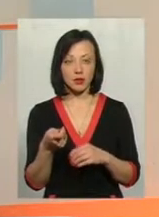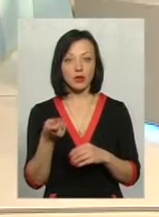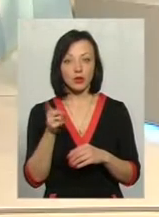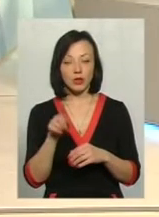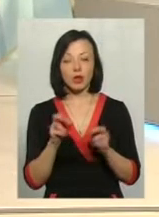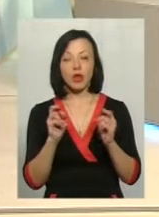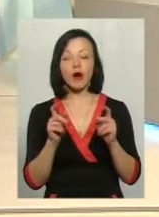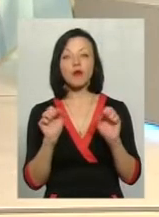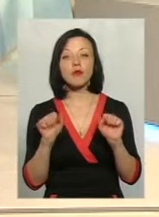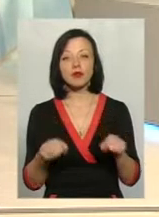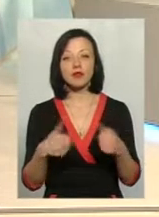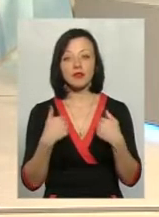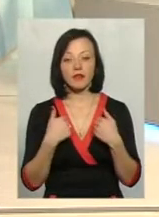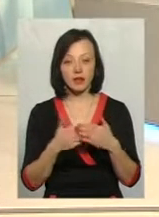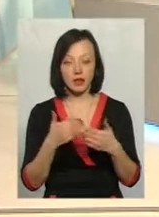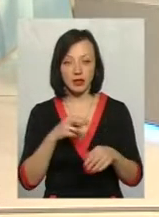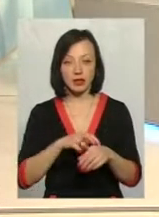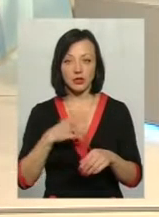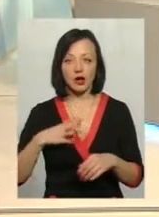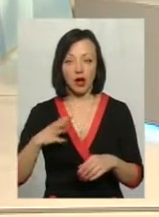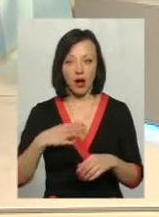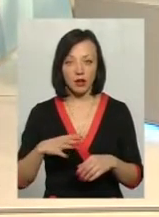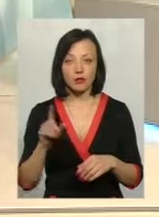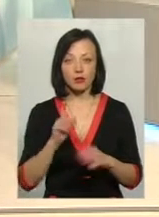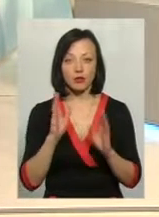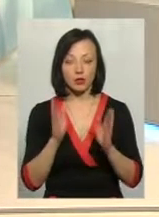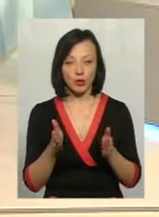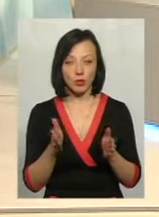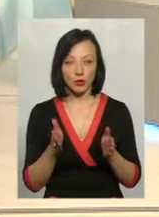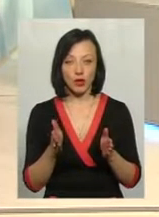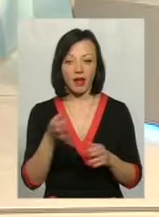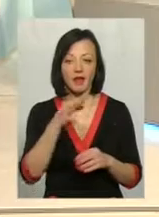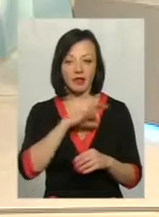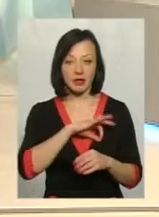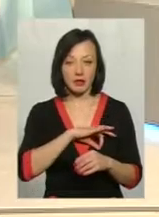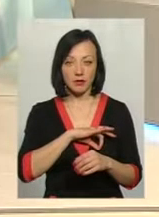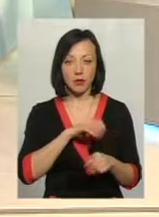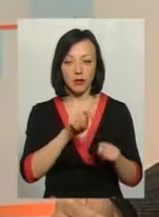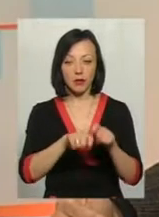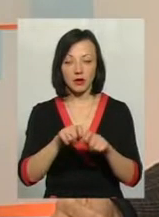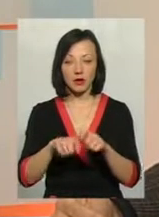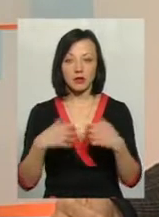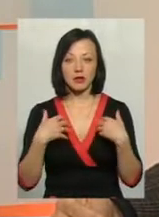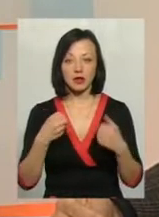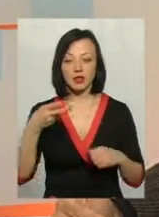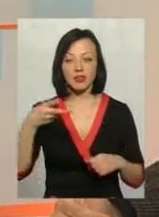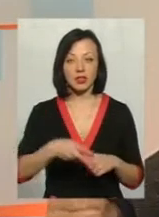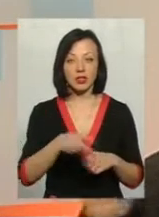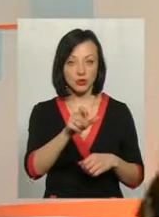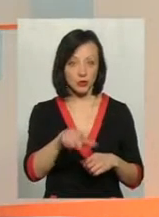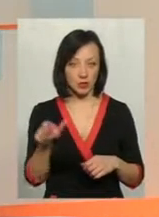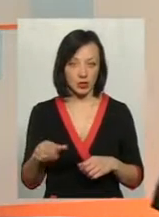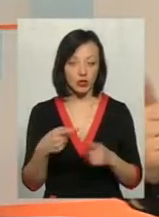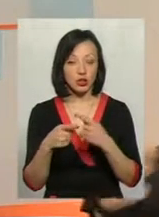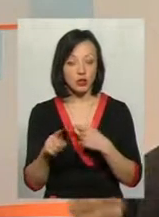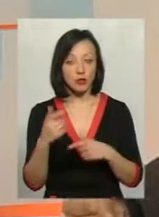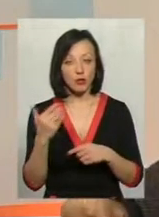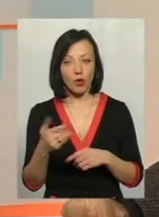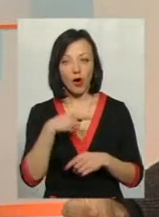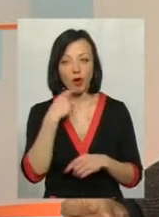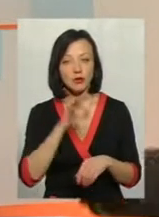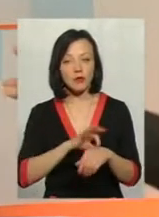як ви можете від нас, від лікарів, чекати, що ми будемо ефективно пильнувати за 2000 пацієнтів? З іншої сторони,